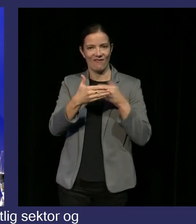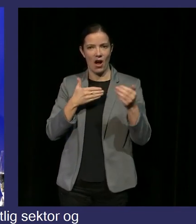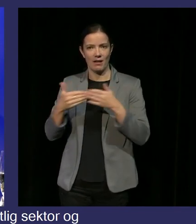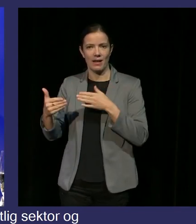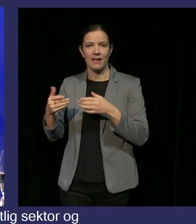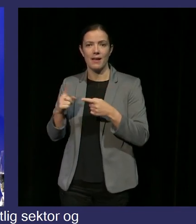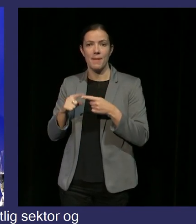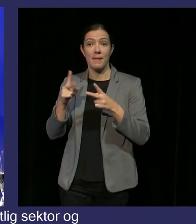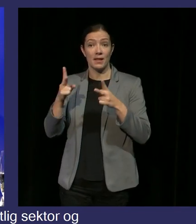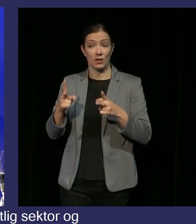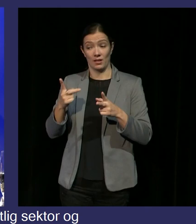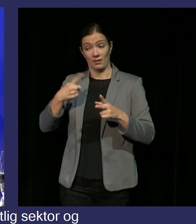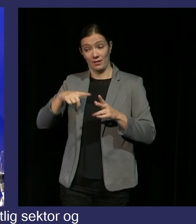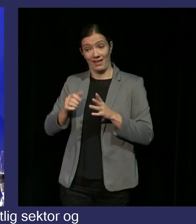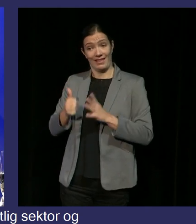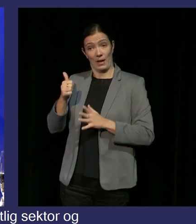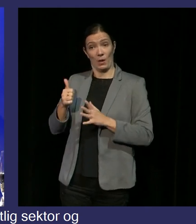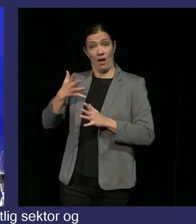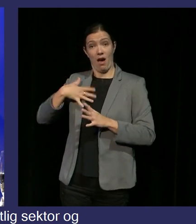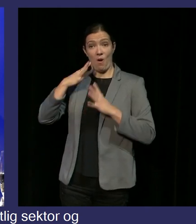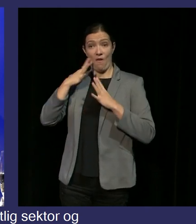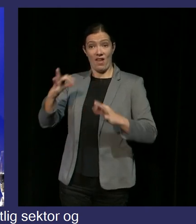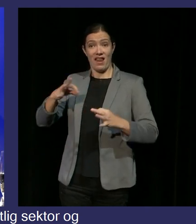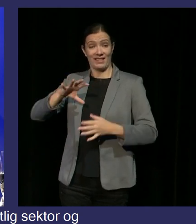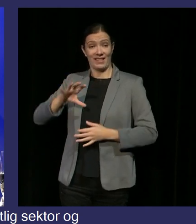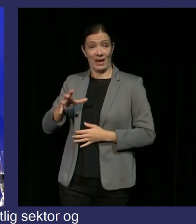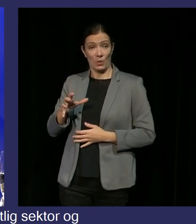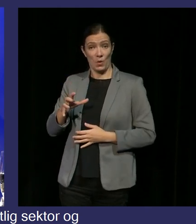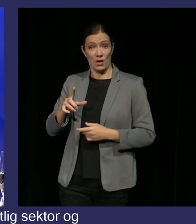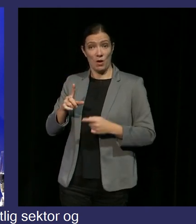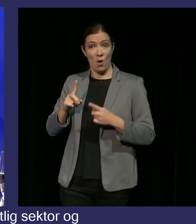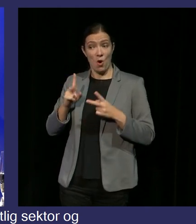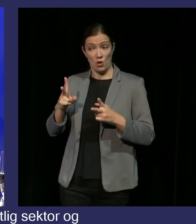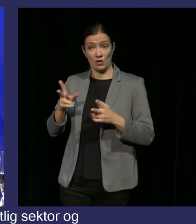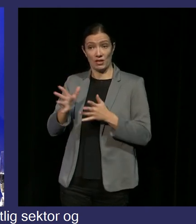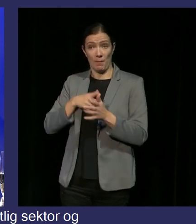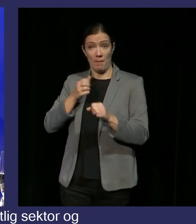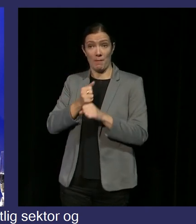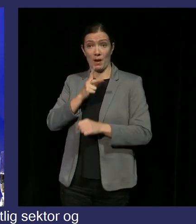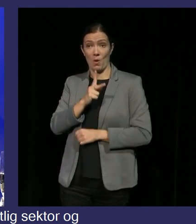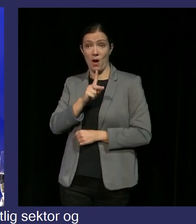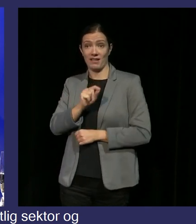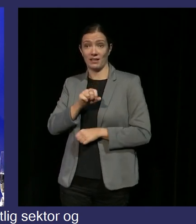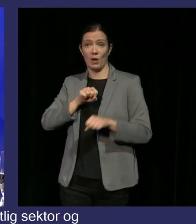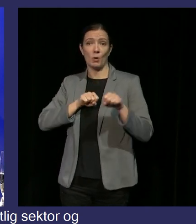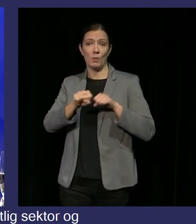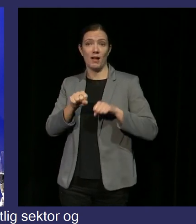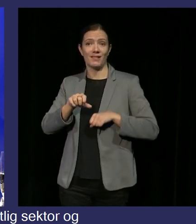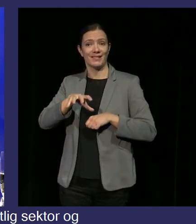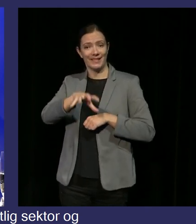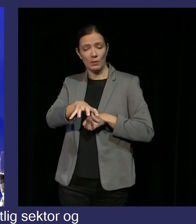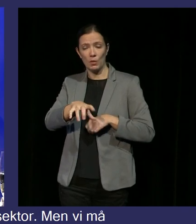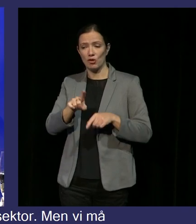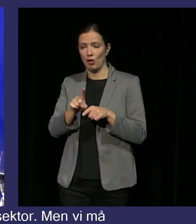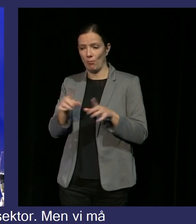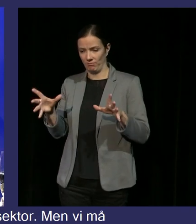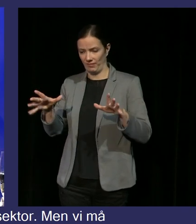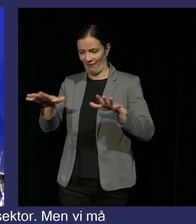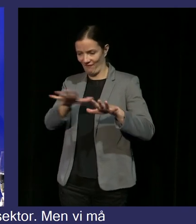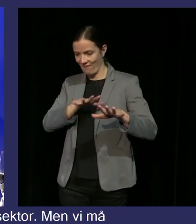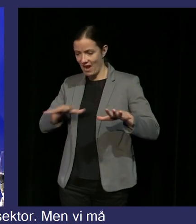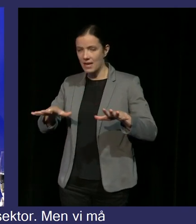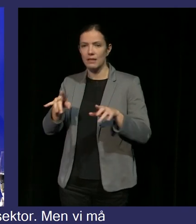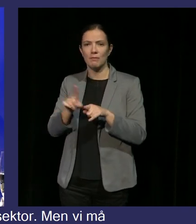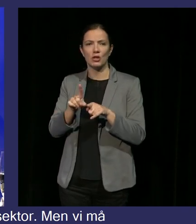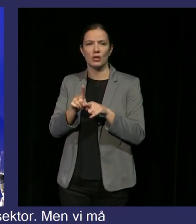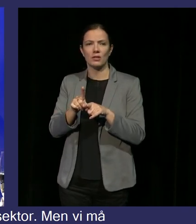som direktorat så har vel vi offentlig sektor og i samarbeid med KS også kommunal sektor da, som nedslagsfelt, sånn at det å ta